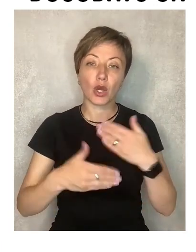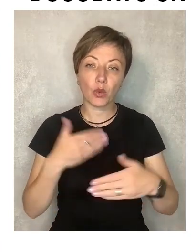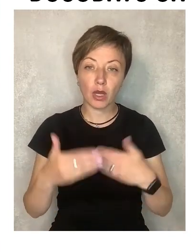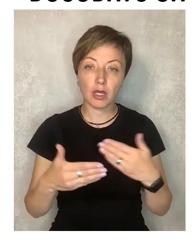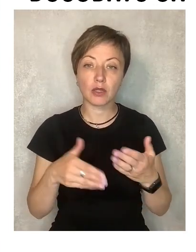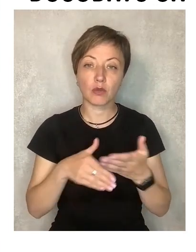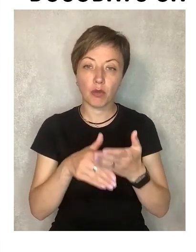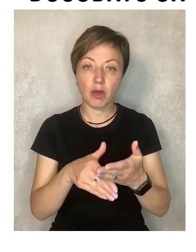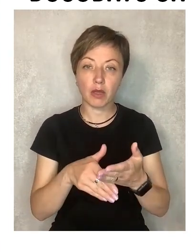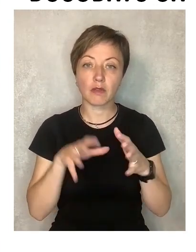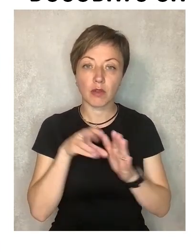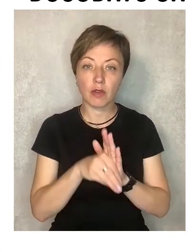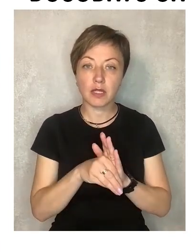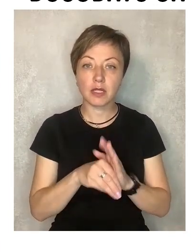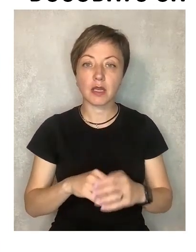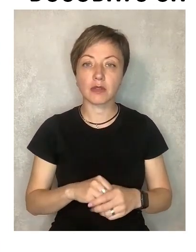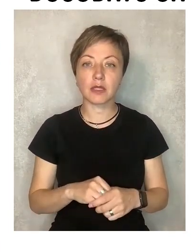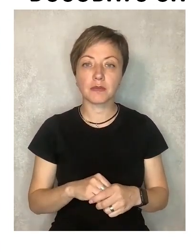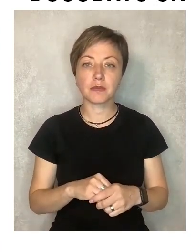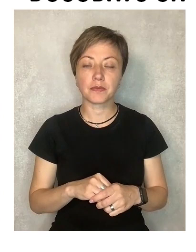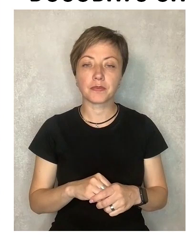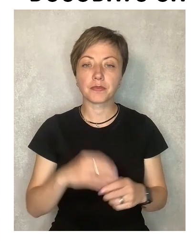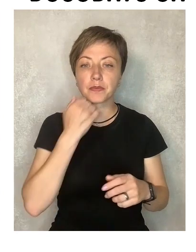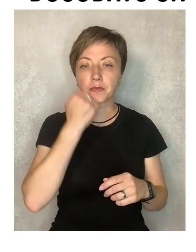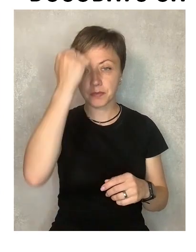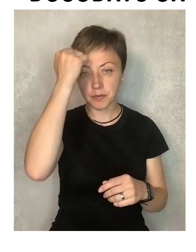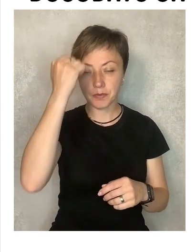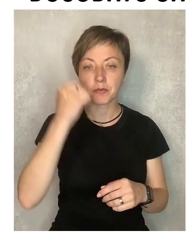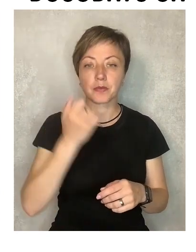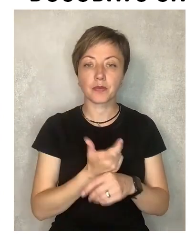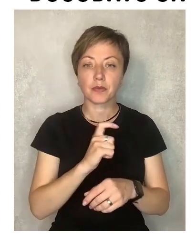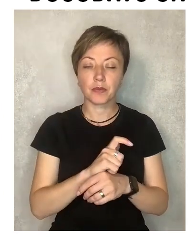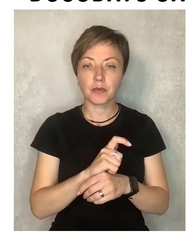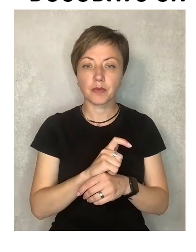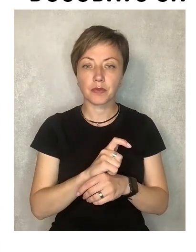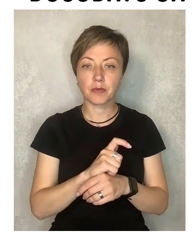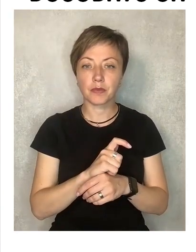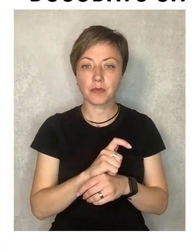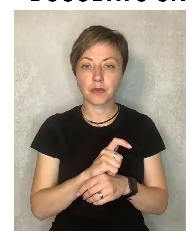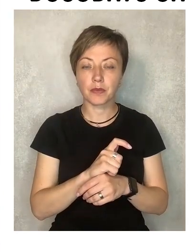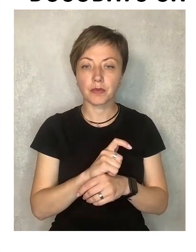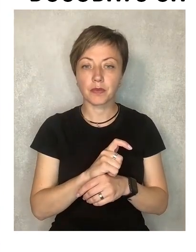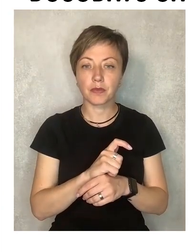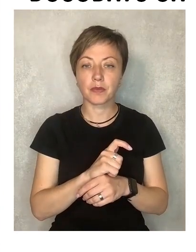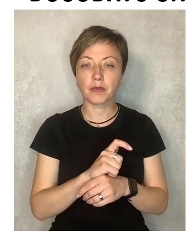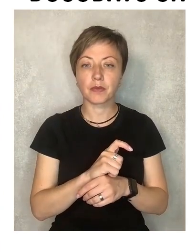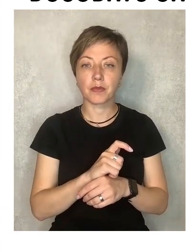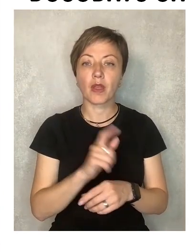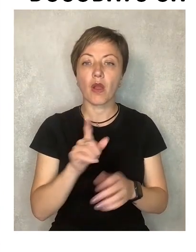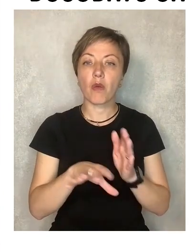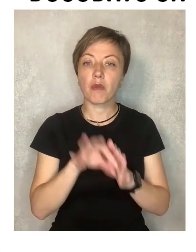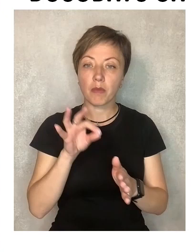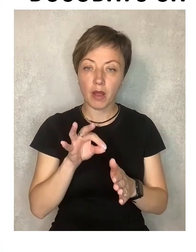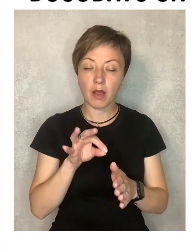допомагати впроваджувати. Дякую дуже. І окреме прохання завжди переконуватись, що ви обрали правильного суб'єкту